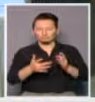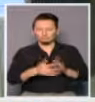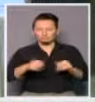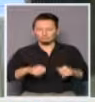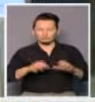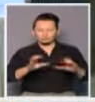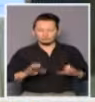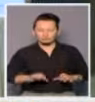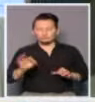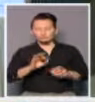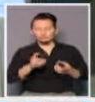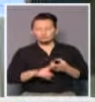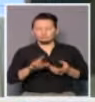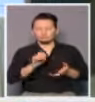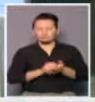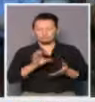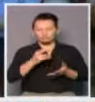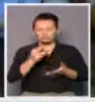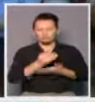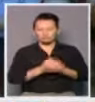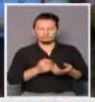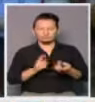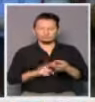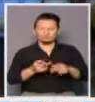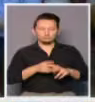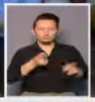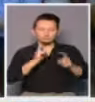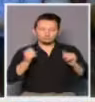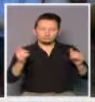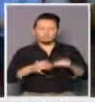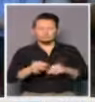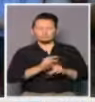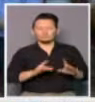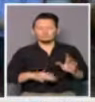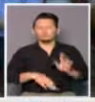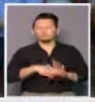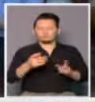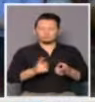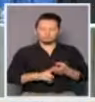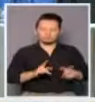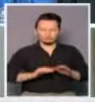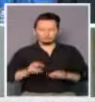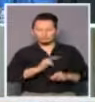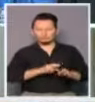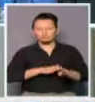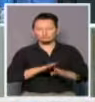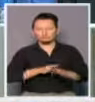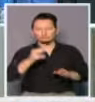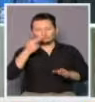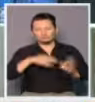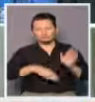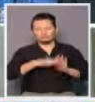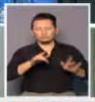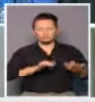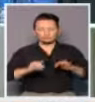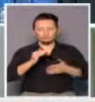пробации и городского отдела занятости социальных программ. На собрании шла речь об усилении профилактической работы, повышении эффективности